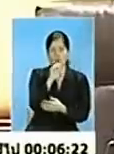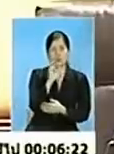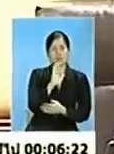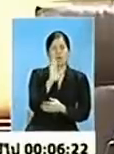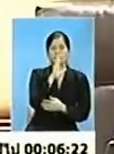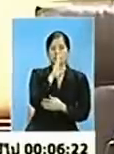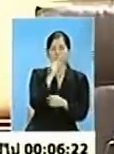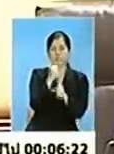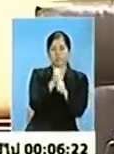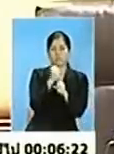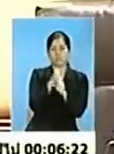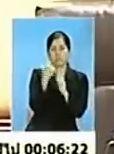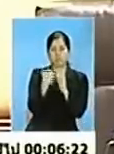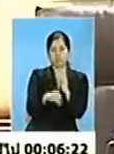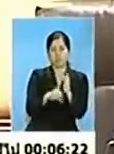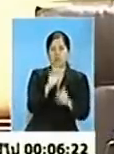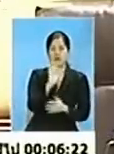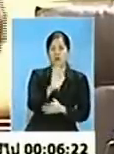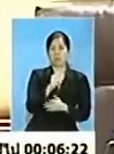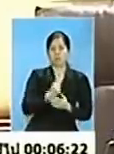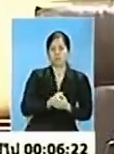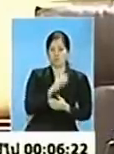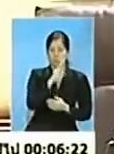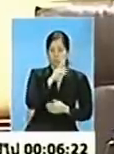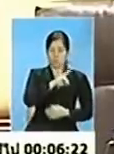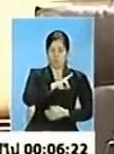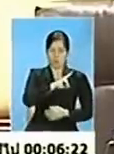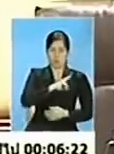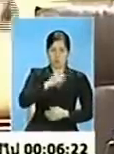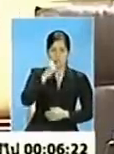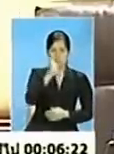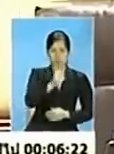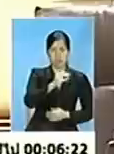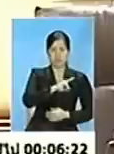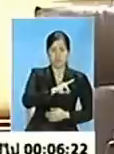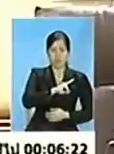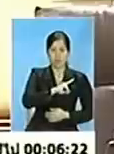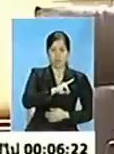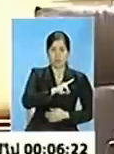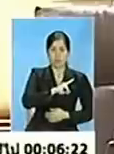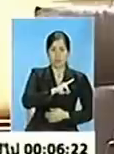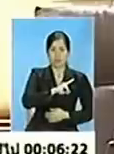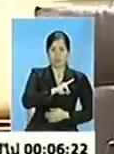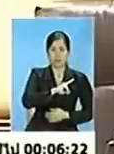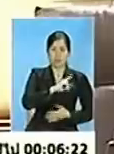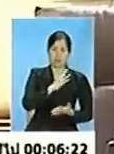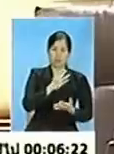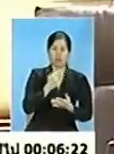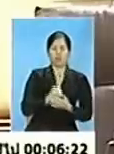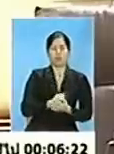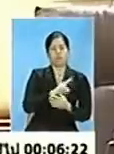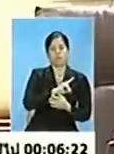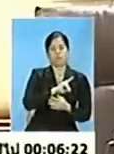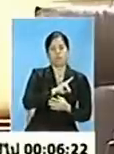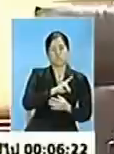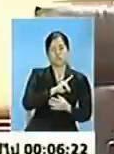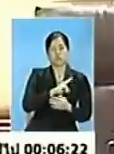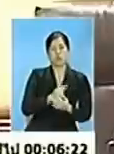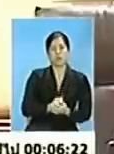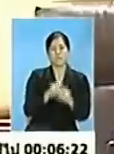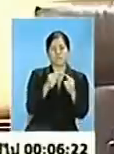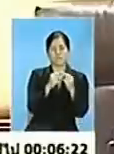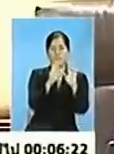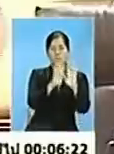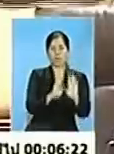ายเลยนะถ้าจะออกต้องออกด้วยตัวเองถ้าจะเข้าต้องเข้าด้วยตัวเองไม่มีหรอกครับไอ้ลักษ